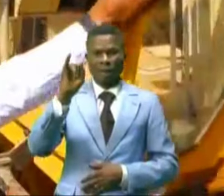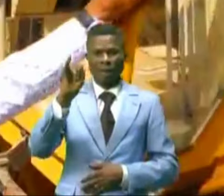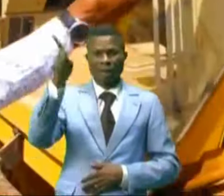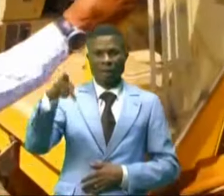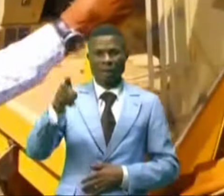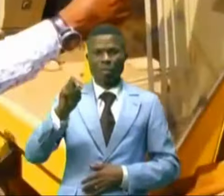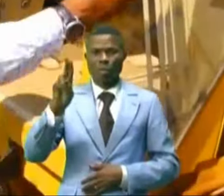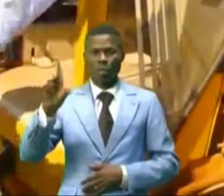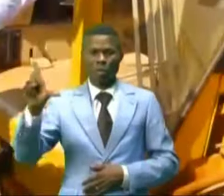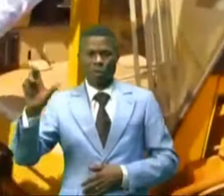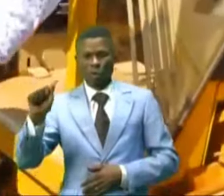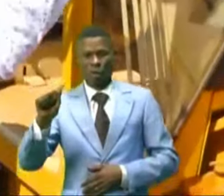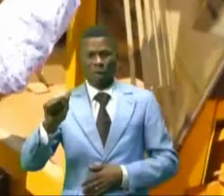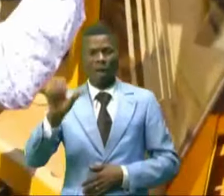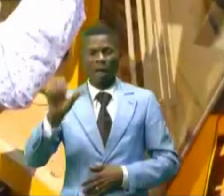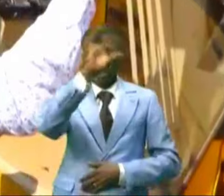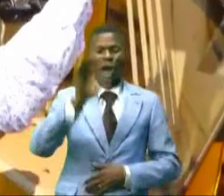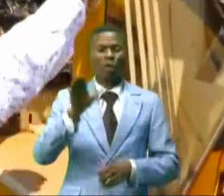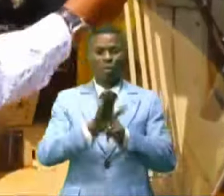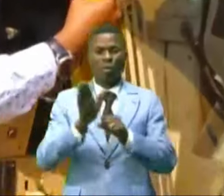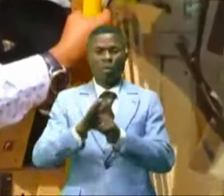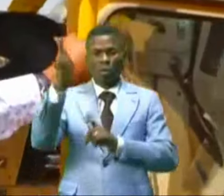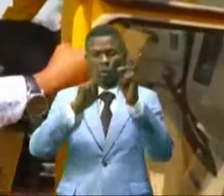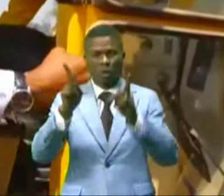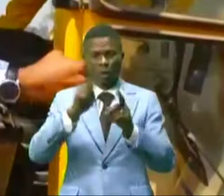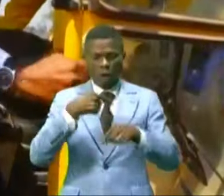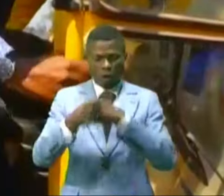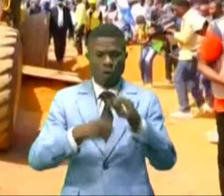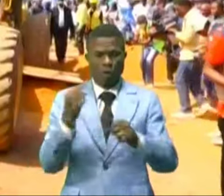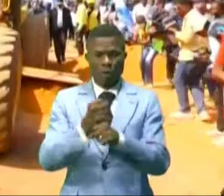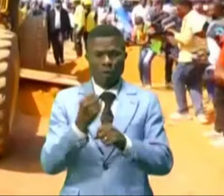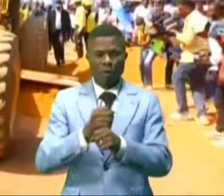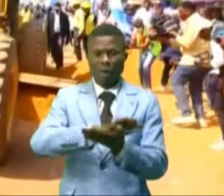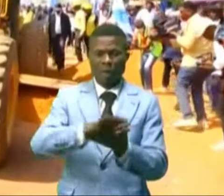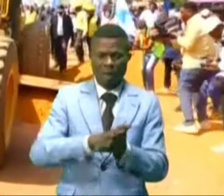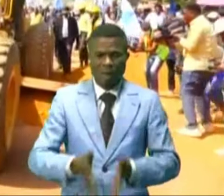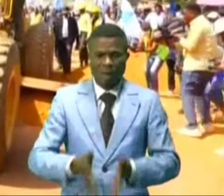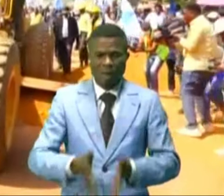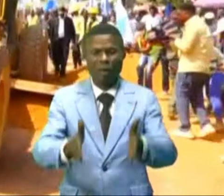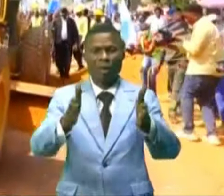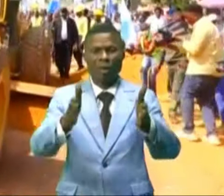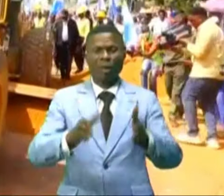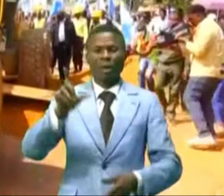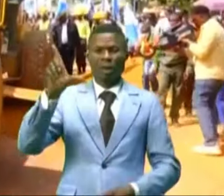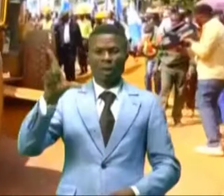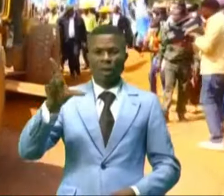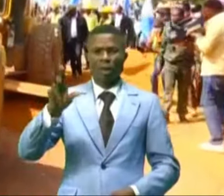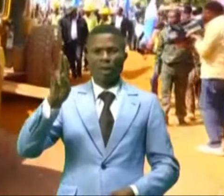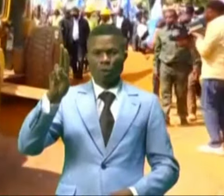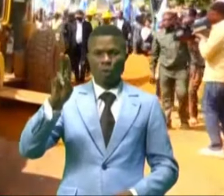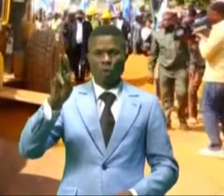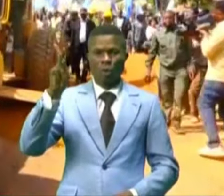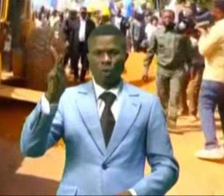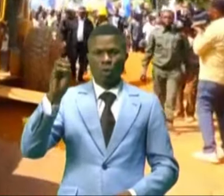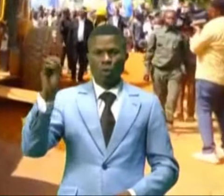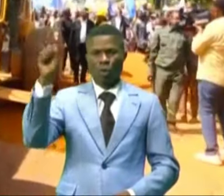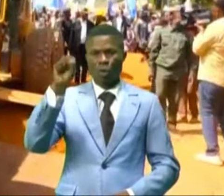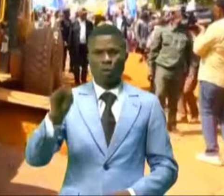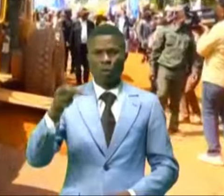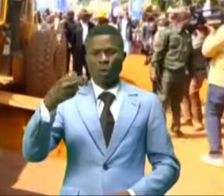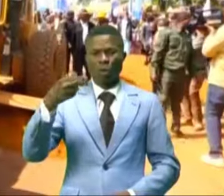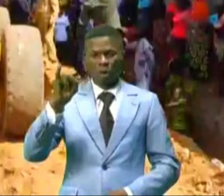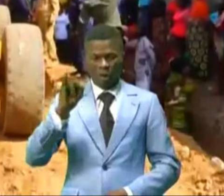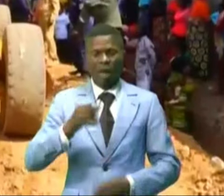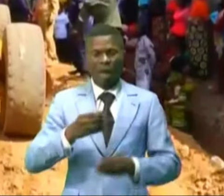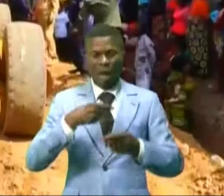municipalité la plus peuplée de Likasi, pour y lancer les travaux d'asphaltage de l'avenue Lupweshi. Le gouverneur donnera également le go des